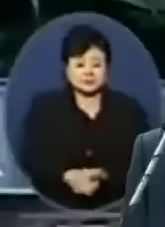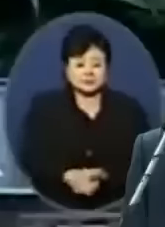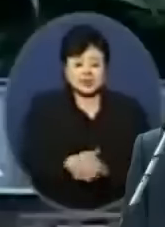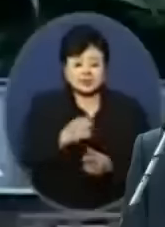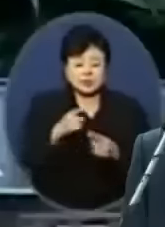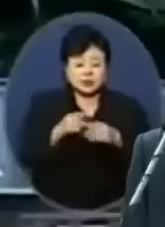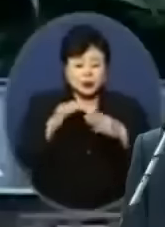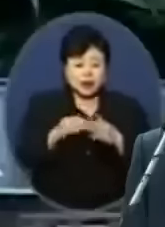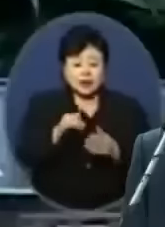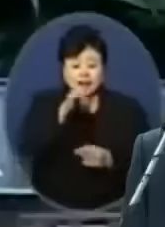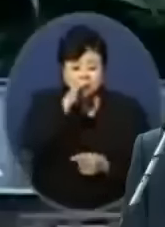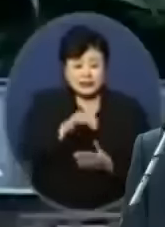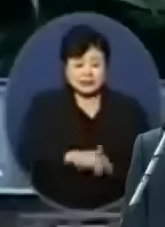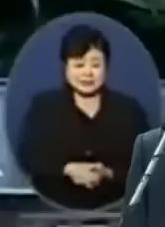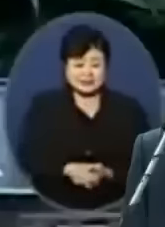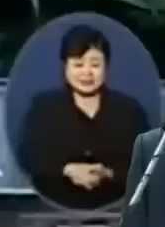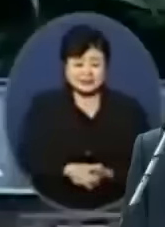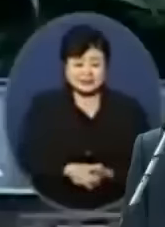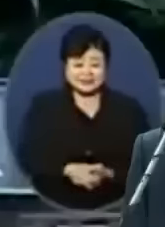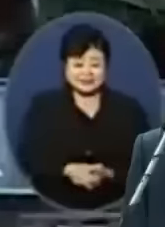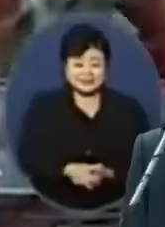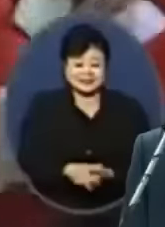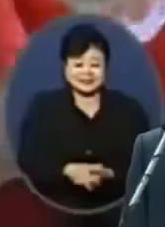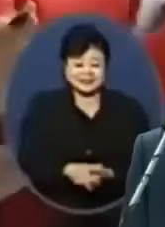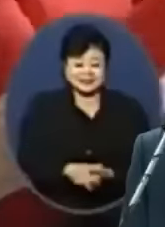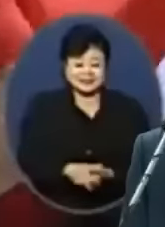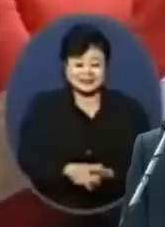큰 교회가 있어야